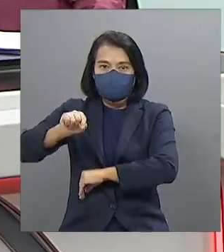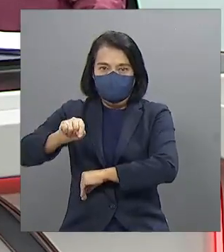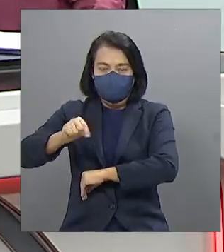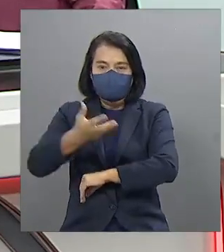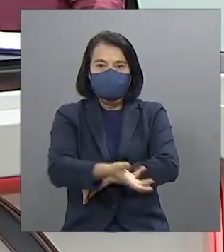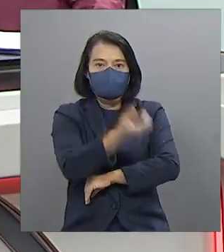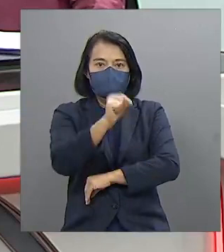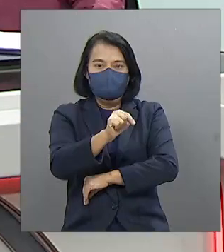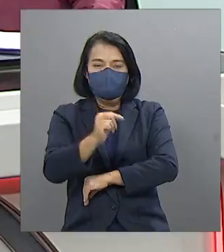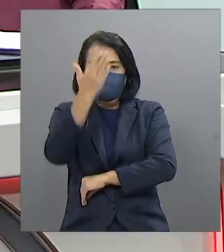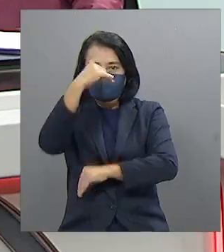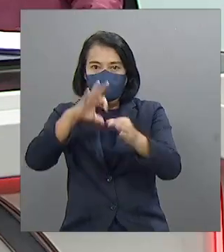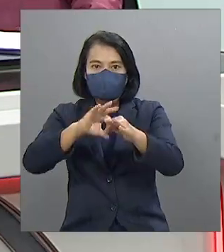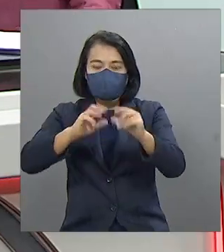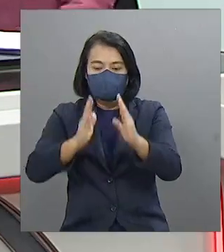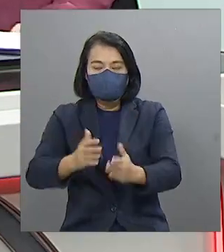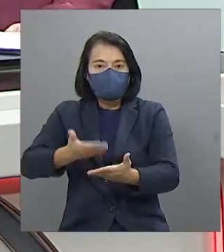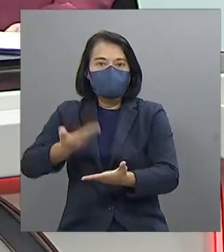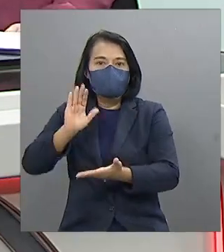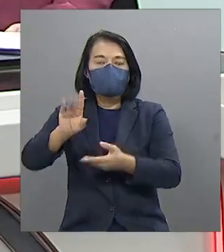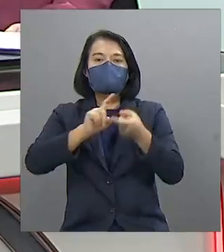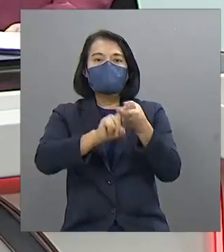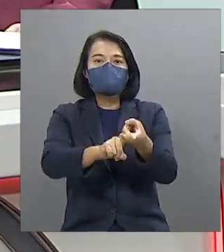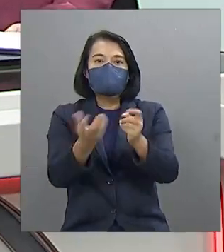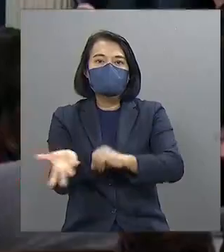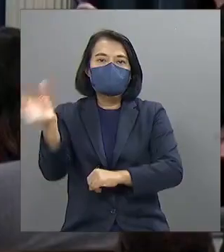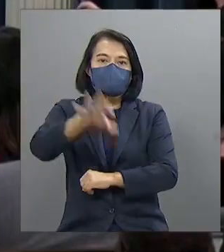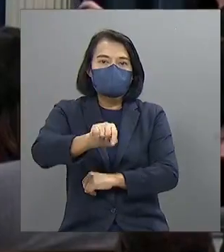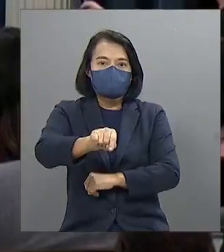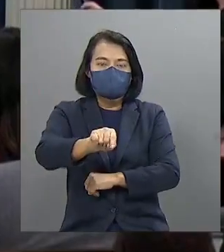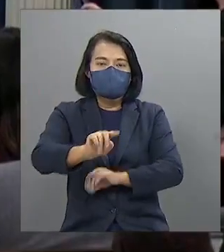มหาเศรษฐีของรัสเซียเพื่อสร้างแรงกดดันให้กับผู้นำรัสเซียครับ